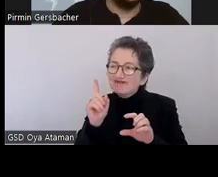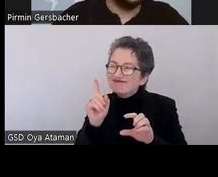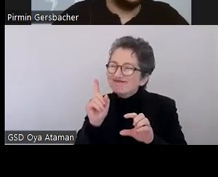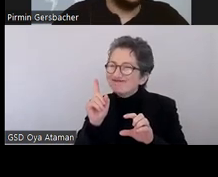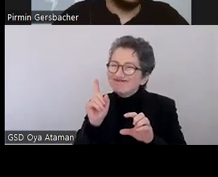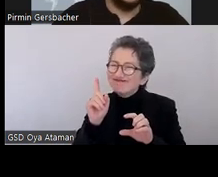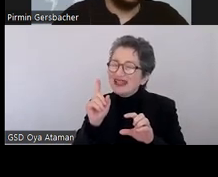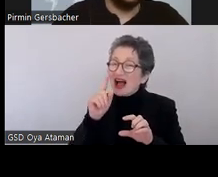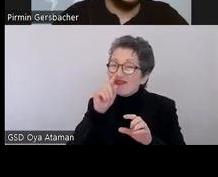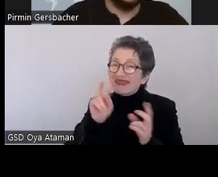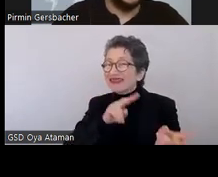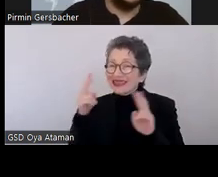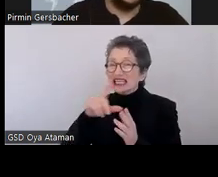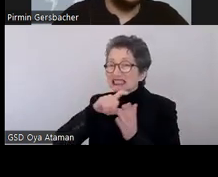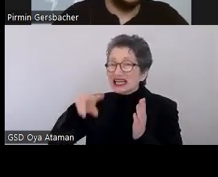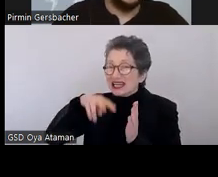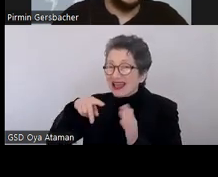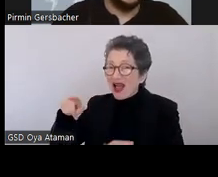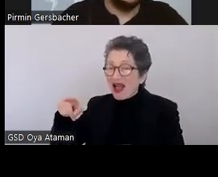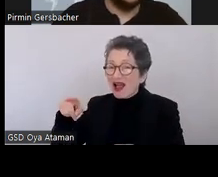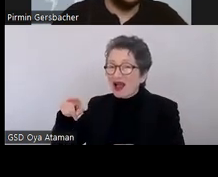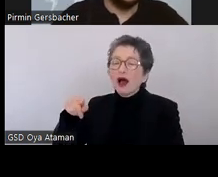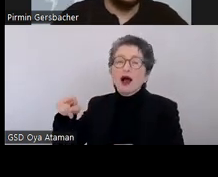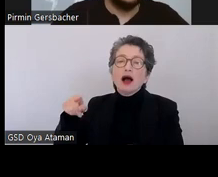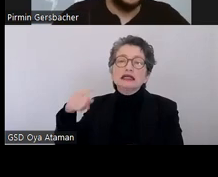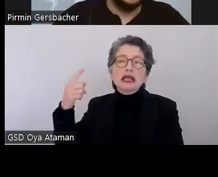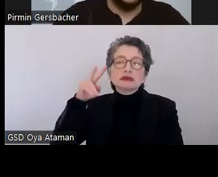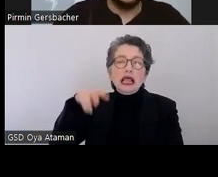man es im Screenreader verwendet, würde es behandelt werden wie normaler Text.